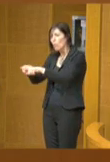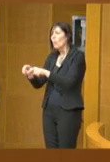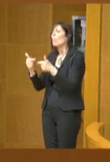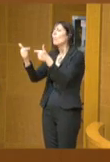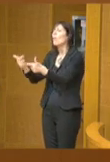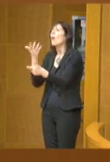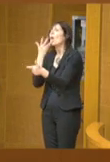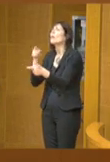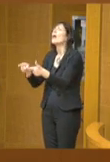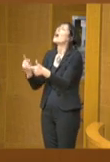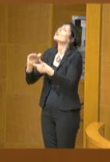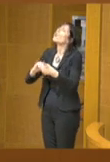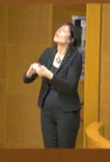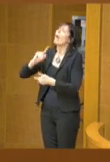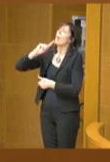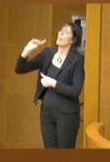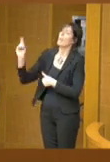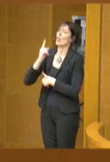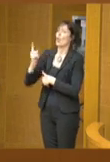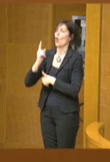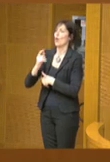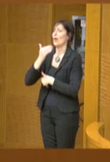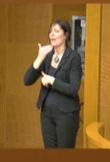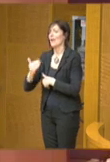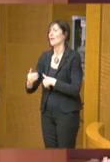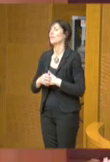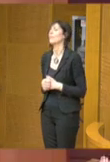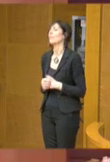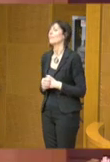una società migliore. Grazie.